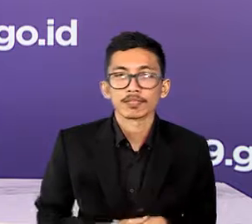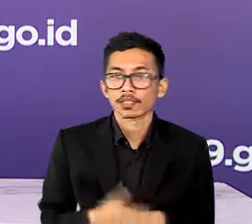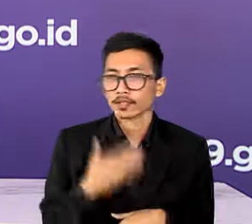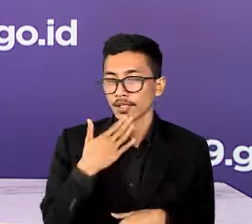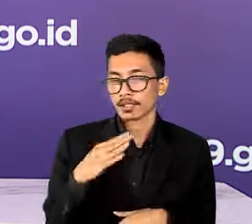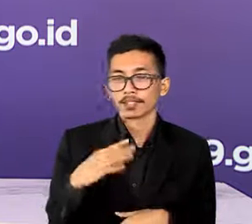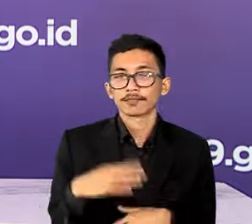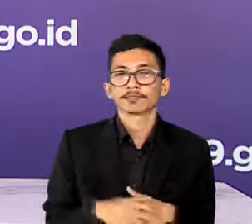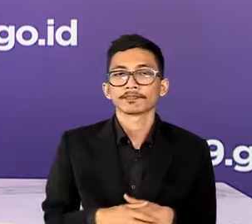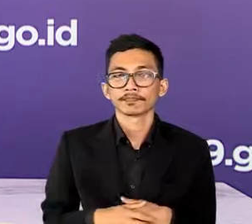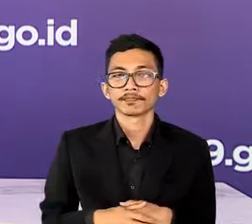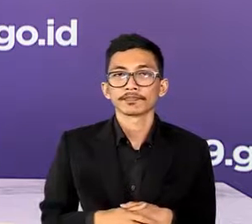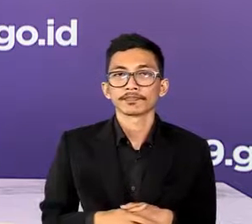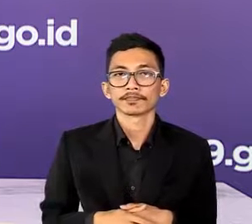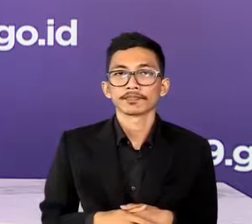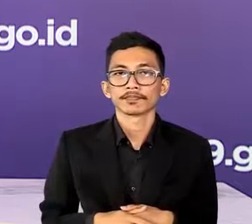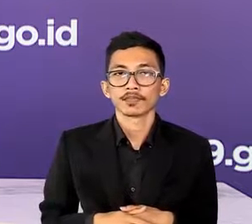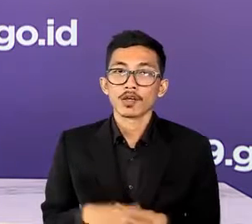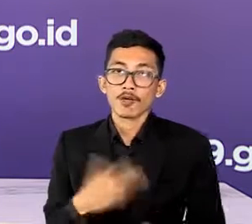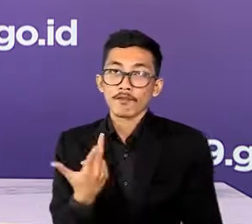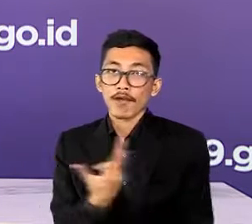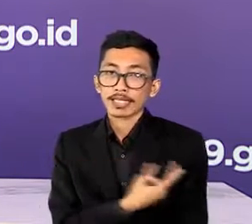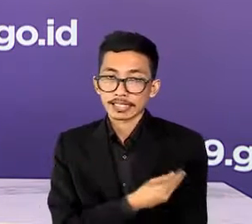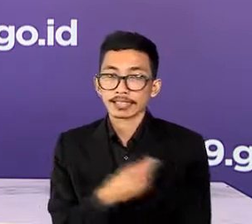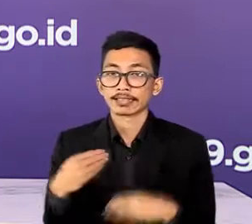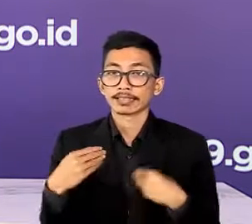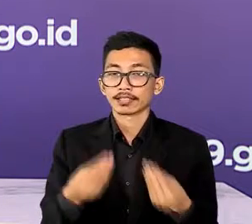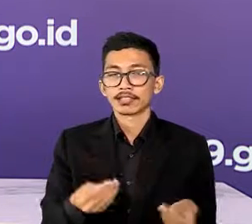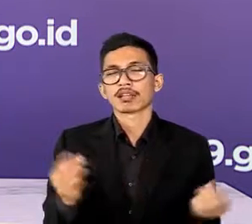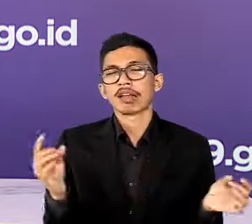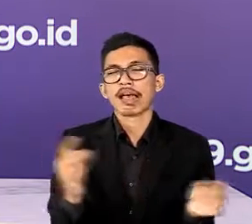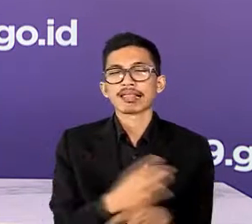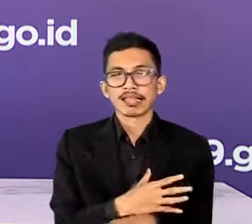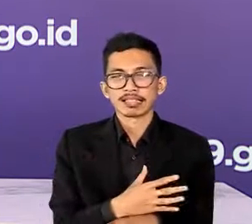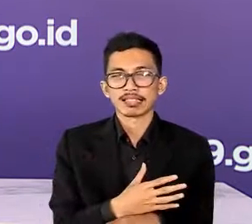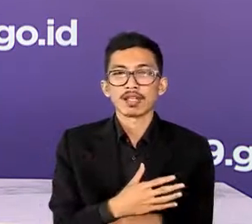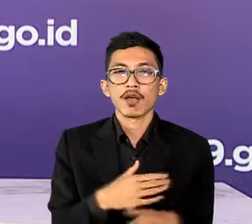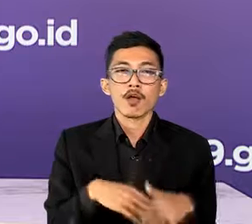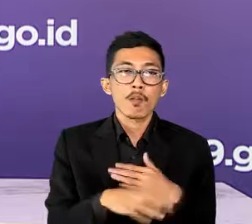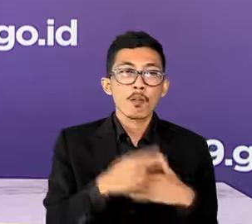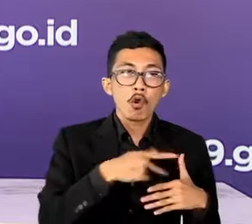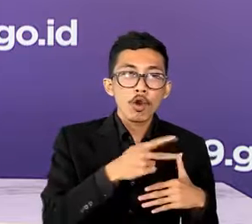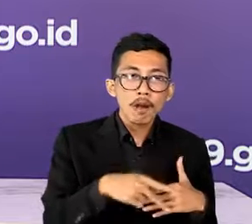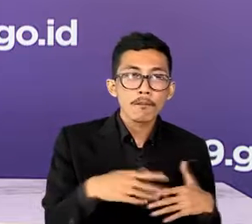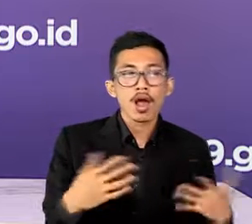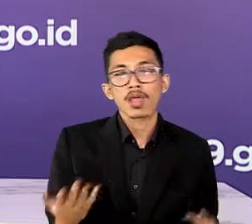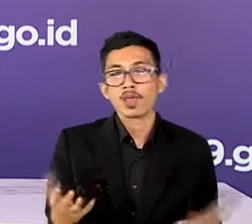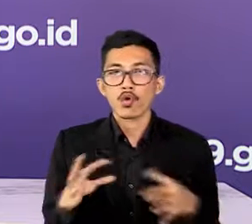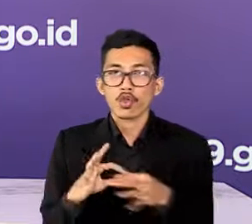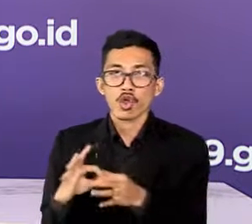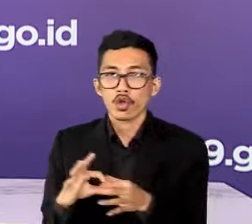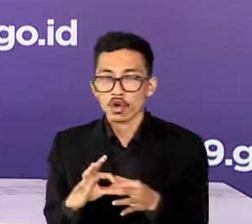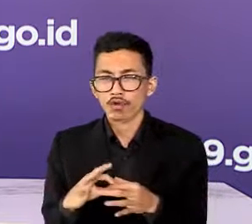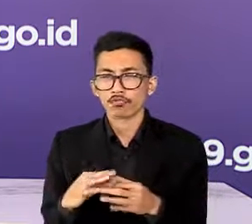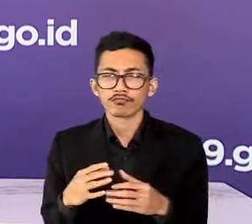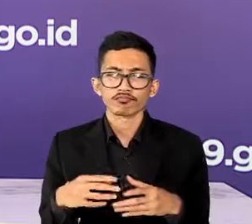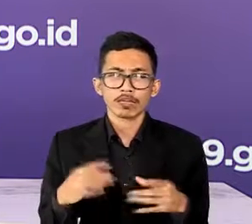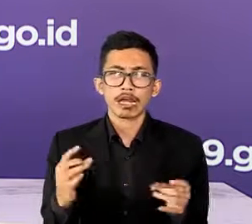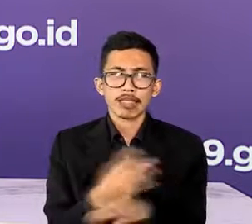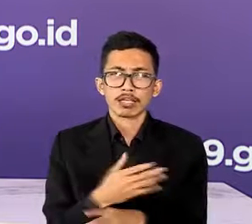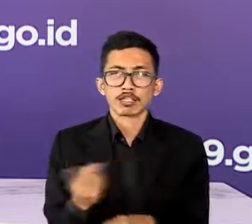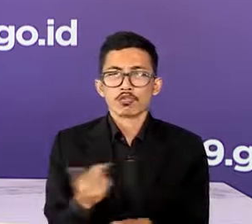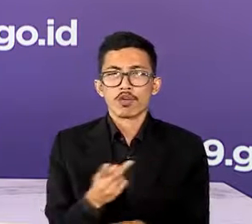jadi vaksin yang diberikan sepenuhnya gratis baik melalui skema program atau gotong royong Adapun temuan